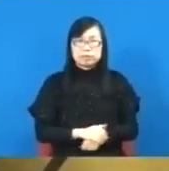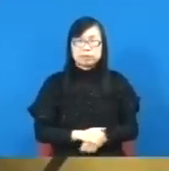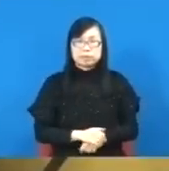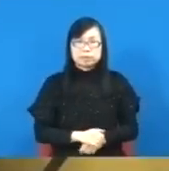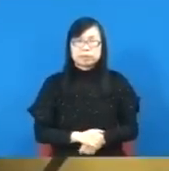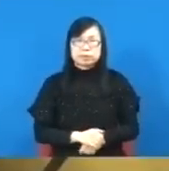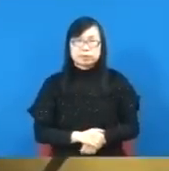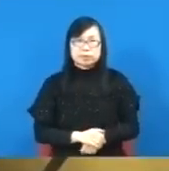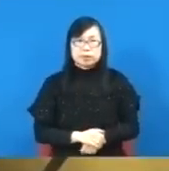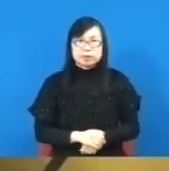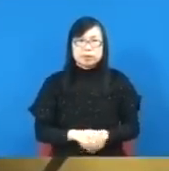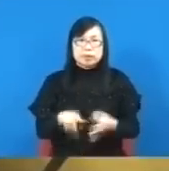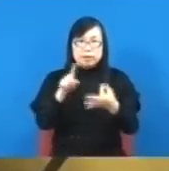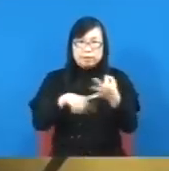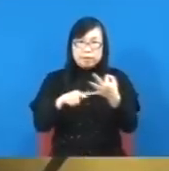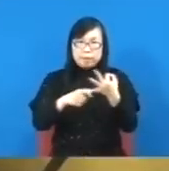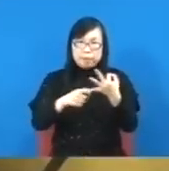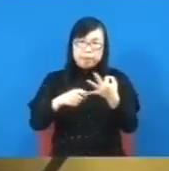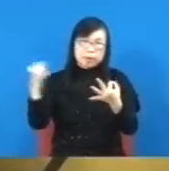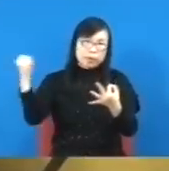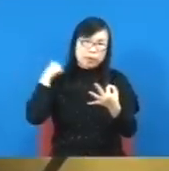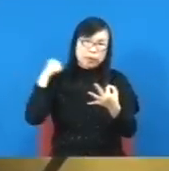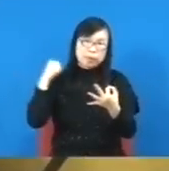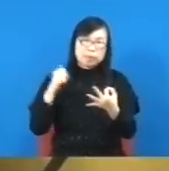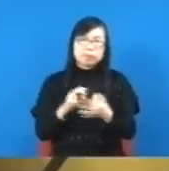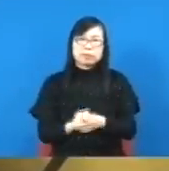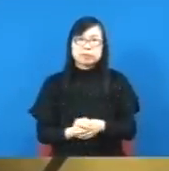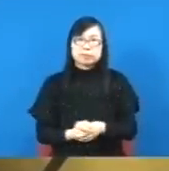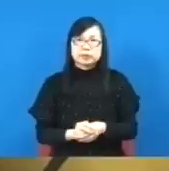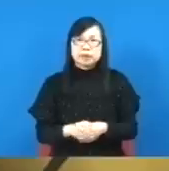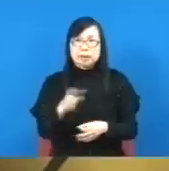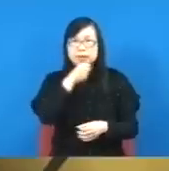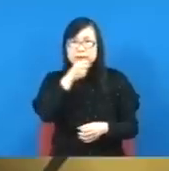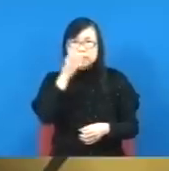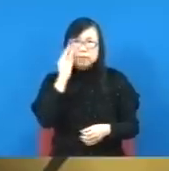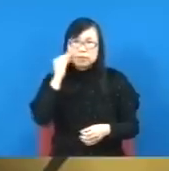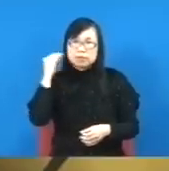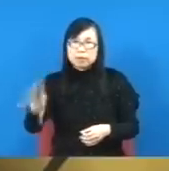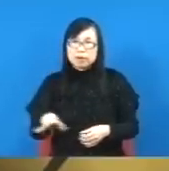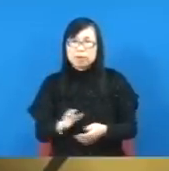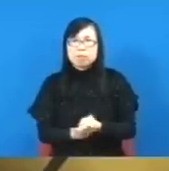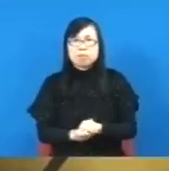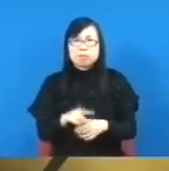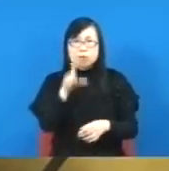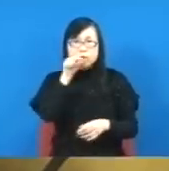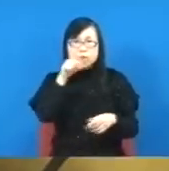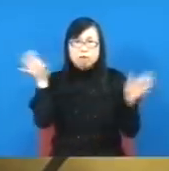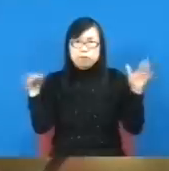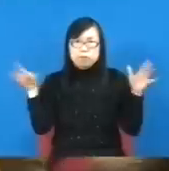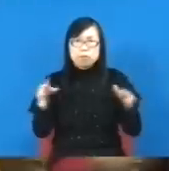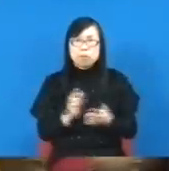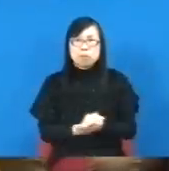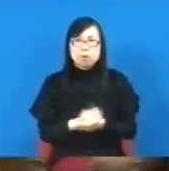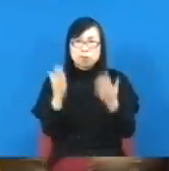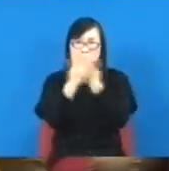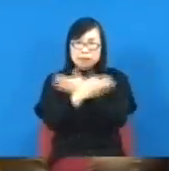個李克強咧。你講翻你嗰個問題，咩記者嘅恥辱啊？就係嗰個鳳凰衛視。 鳳凰衛視問啦，跟住最撚尾好多人